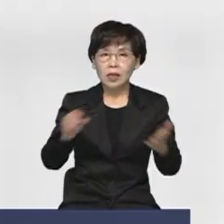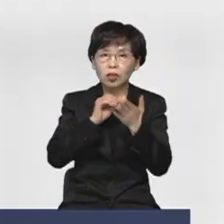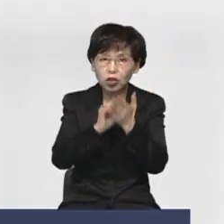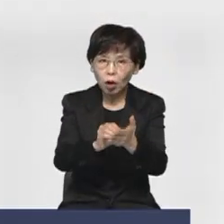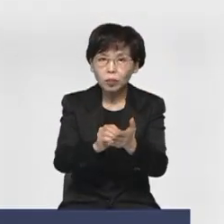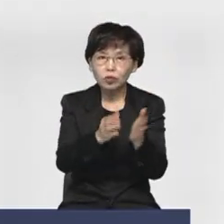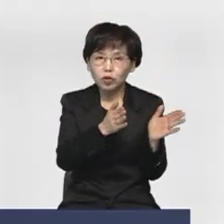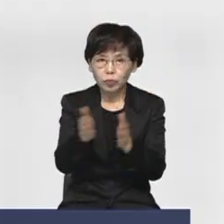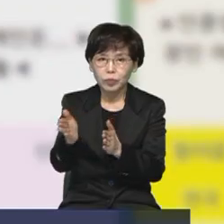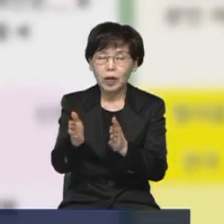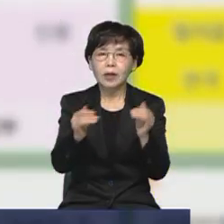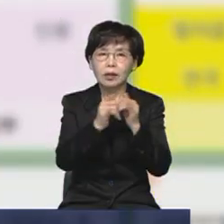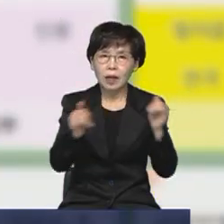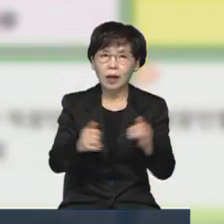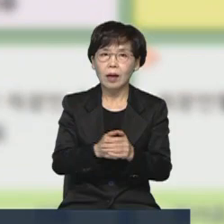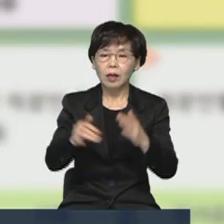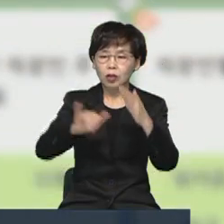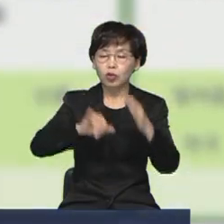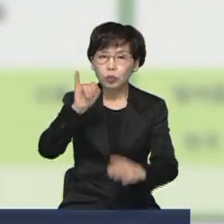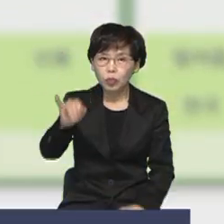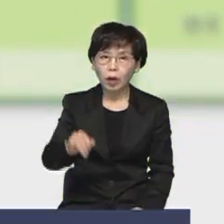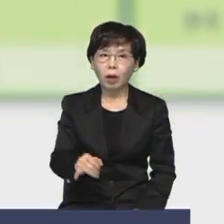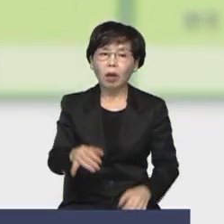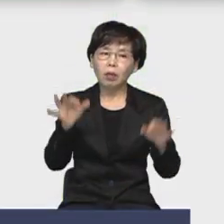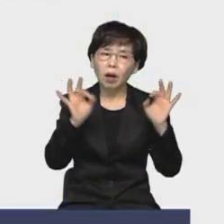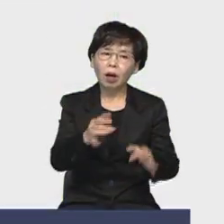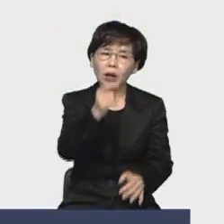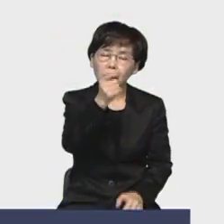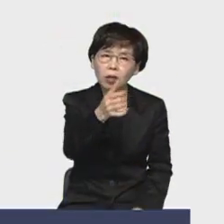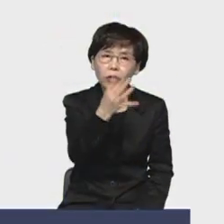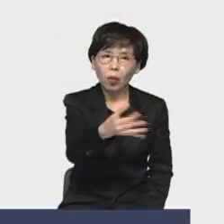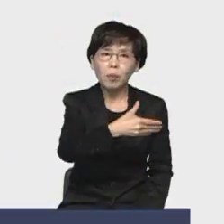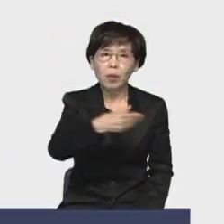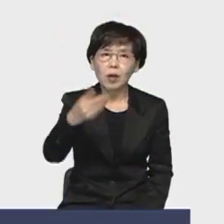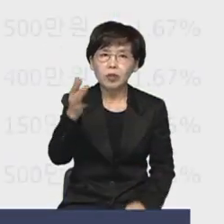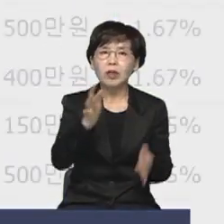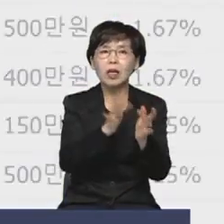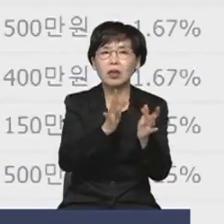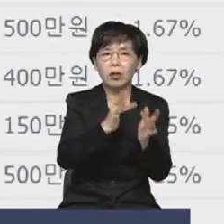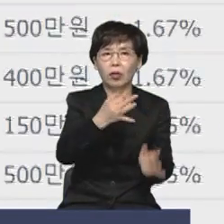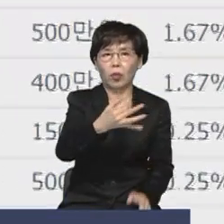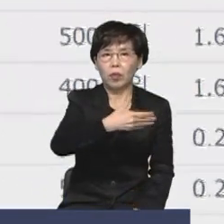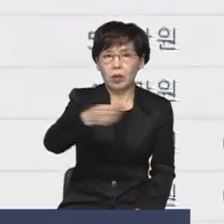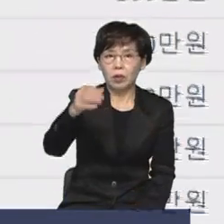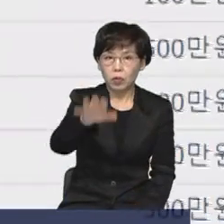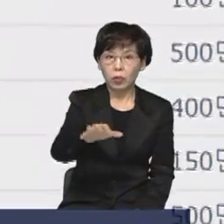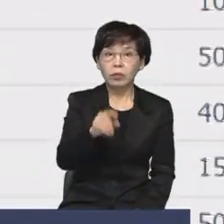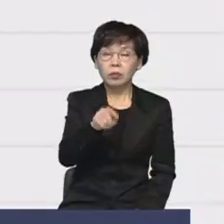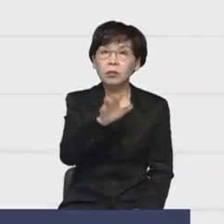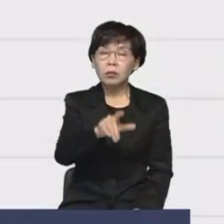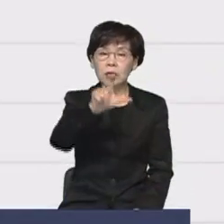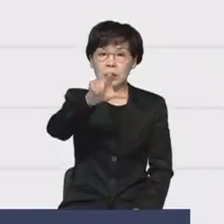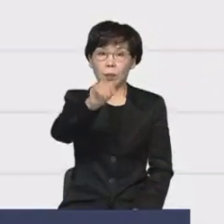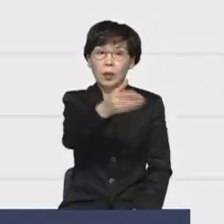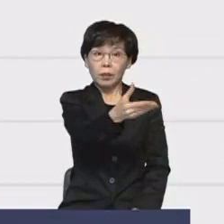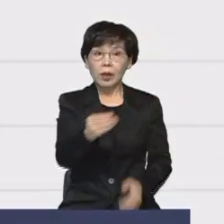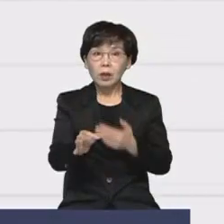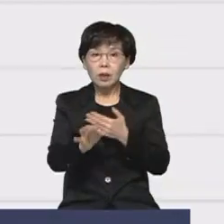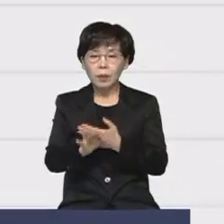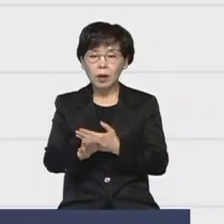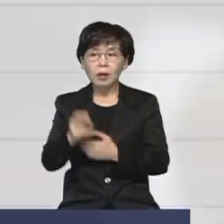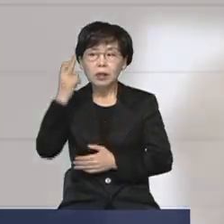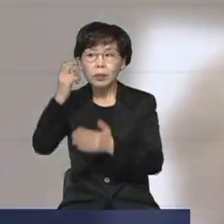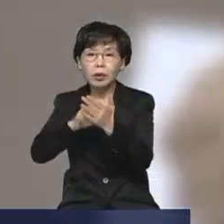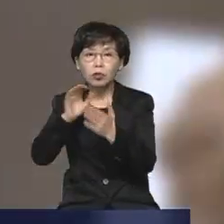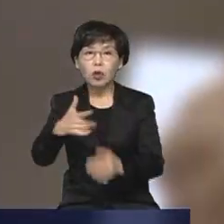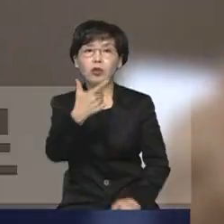취업준비생과 주부에게 주로 소액 단기로 돈을 빌려주는 한 인터넷 대부 업체. 이곳에서 15만 원 빌리면 12일